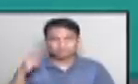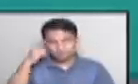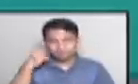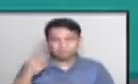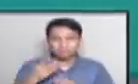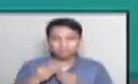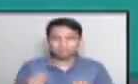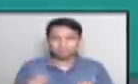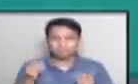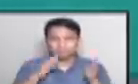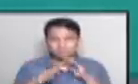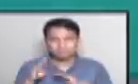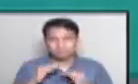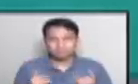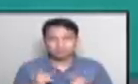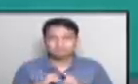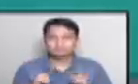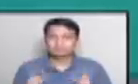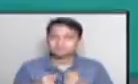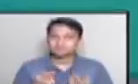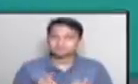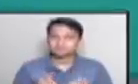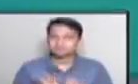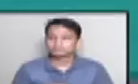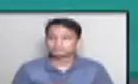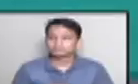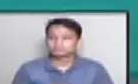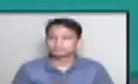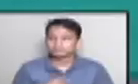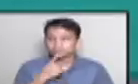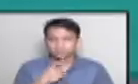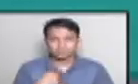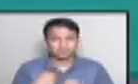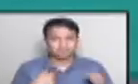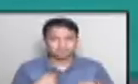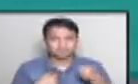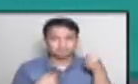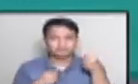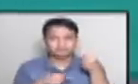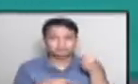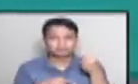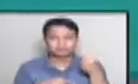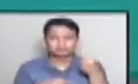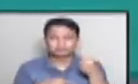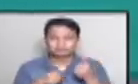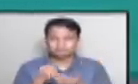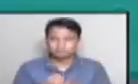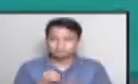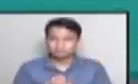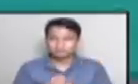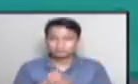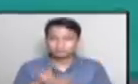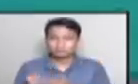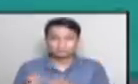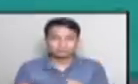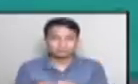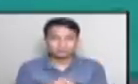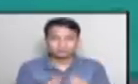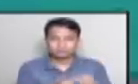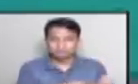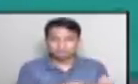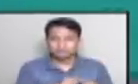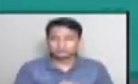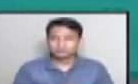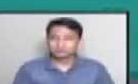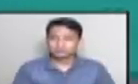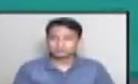na solve yung problema. So ang ginawa nyo po, ma'am, sa halip, hinold yung kanilang sahod at sila po'y pinagtatanggal?